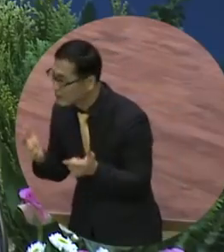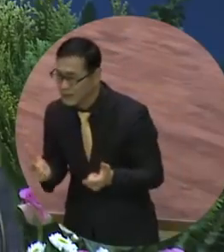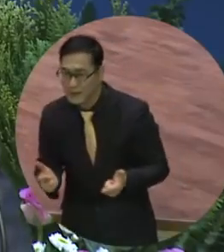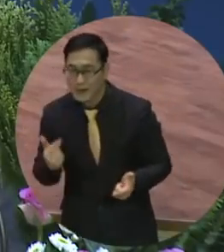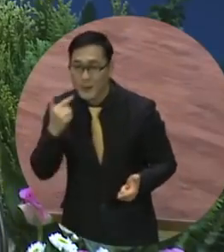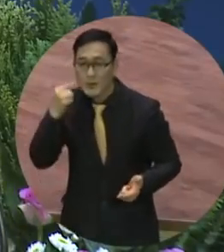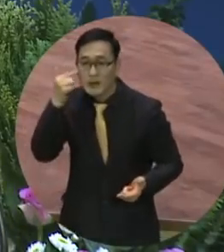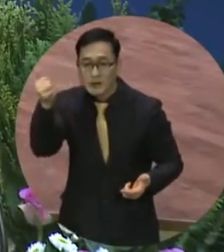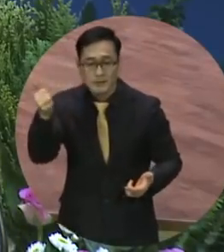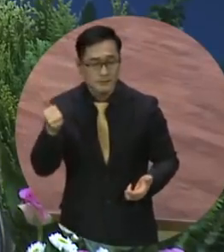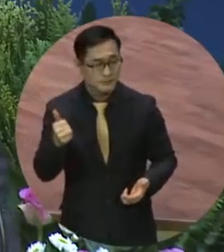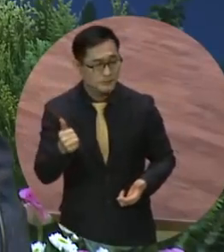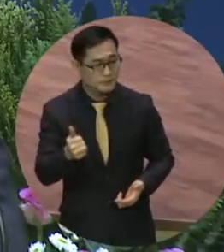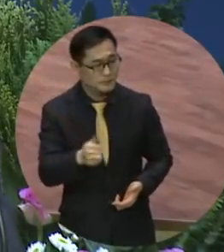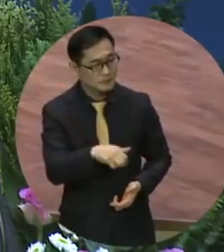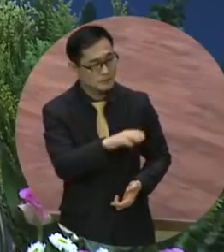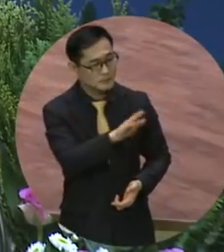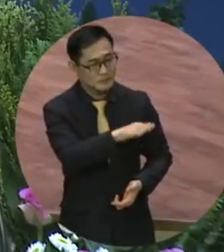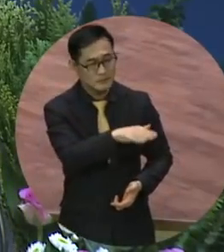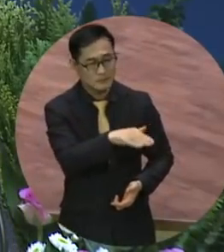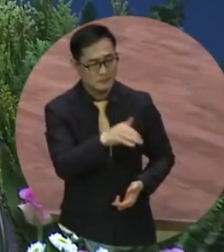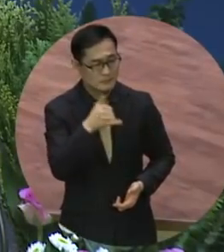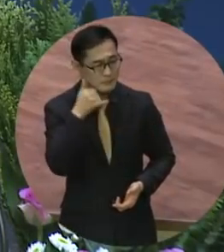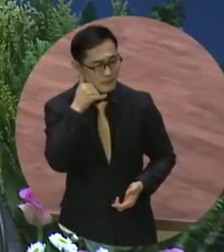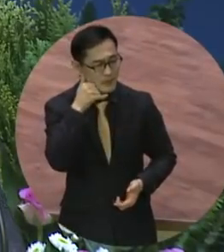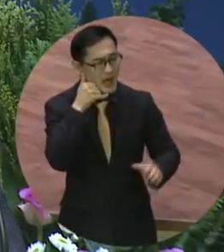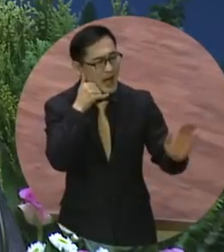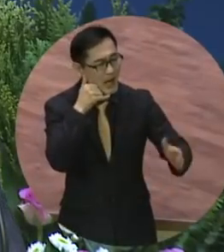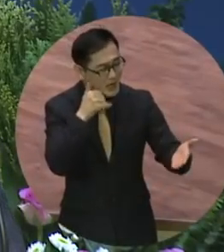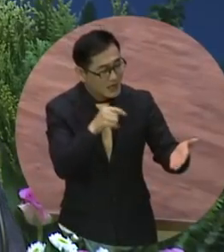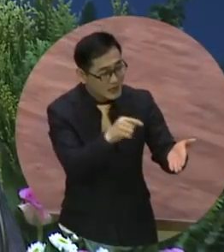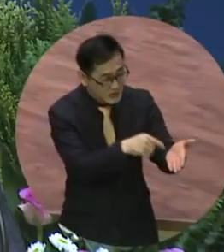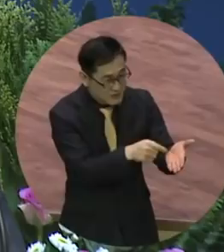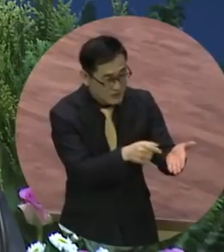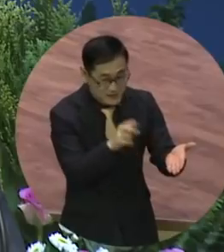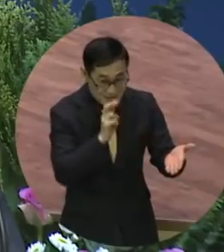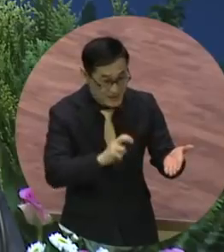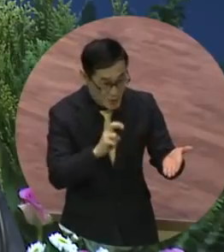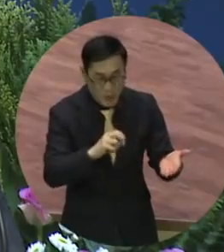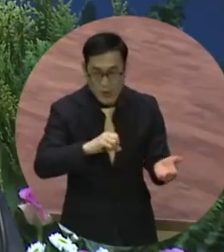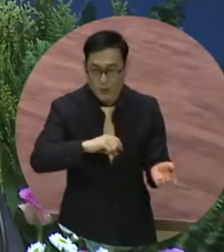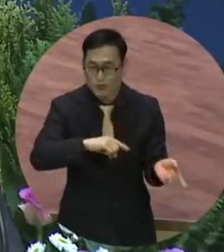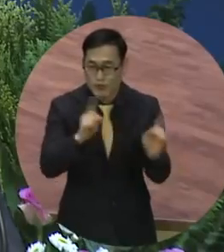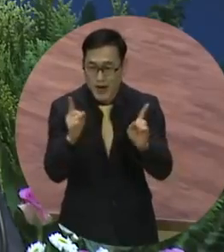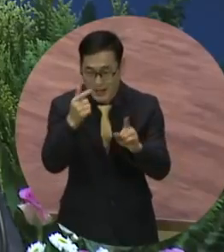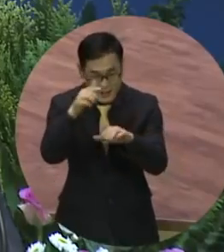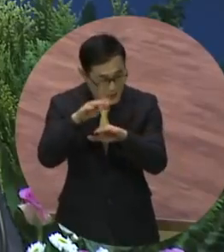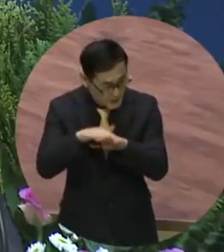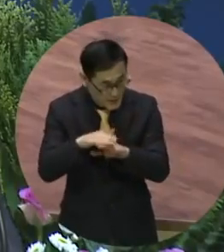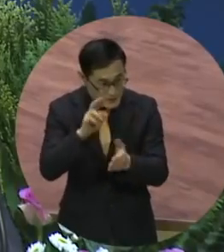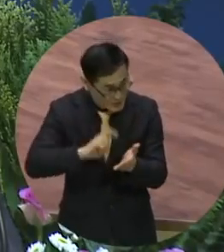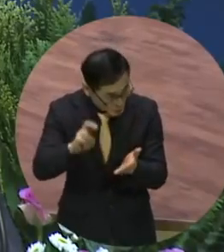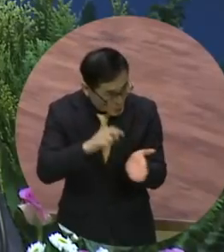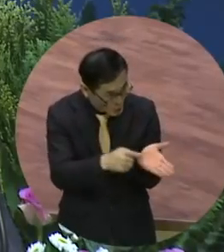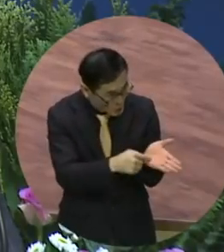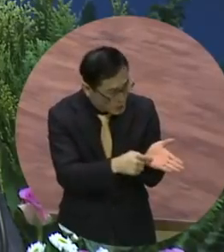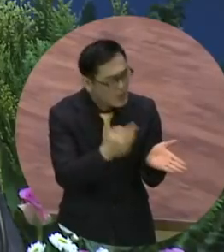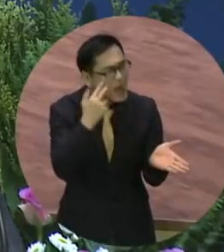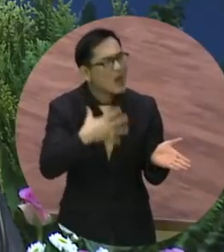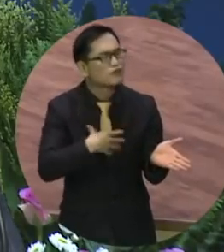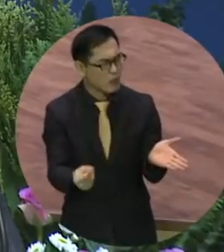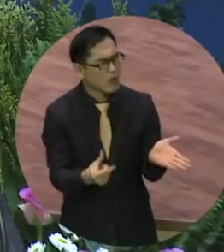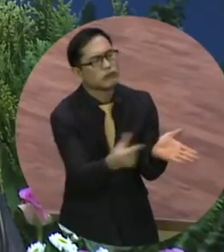하니까 목사님 말씀입니다. 아, 그거요. 제가 일부러 그렇게